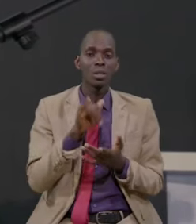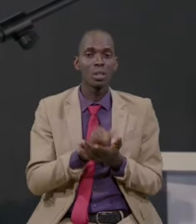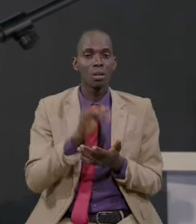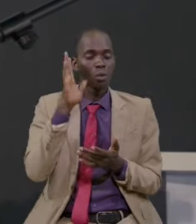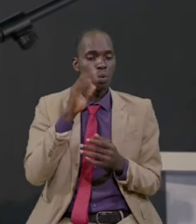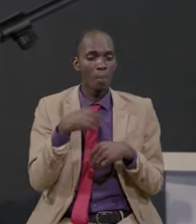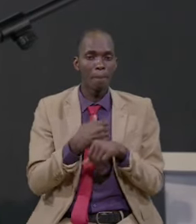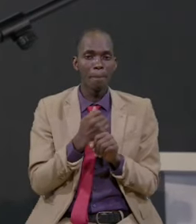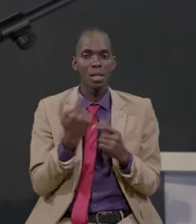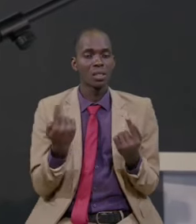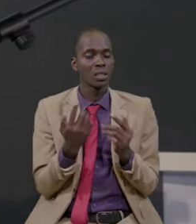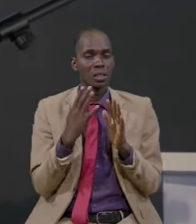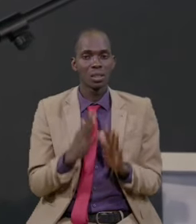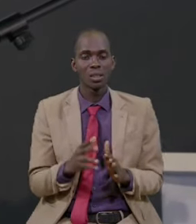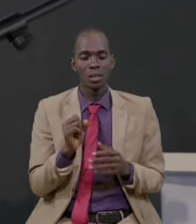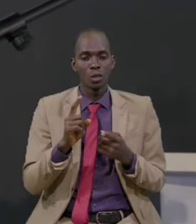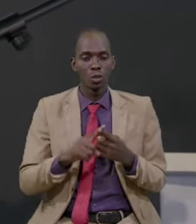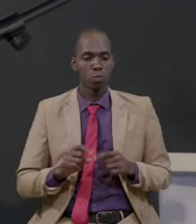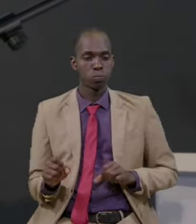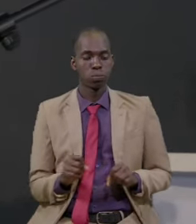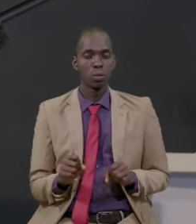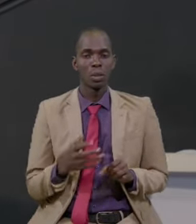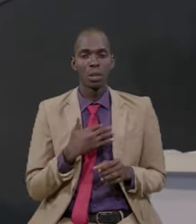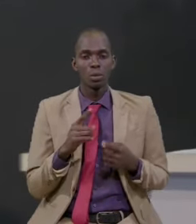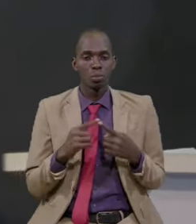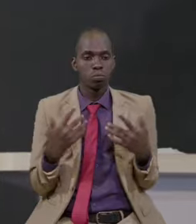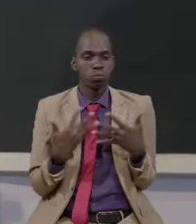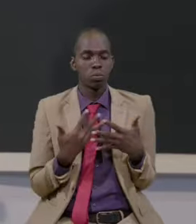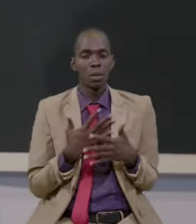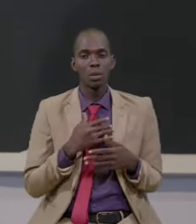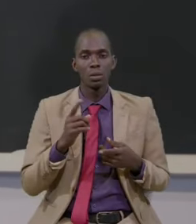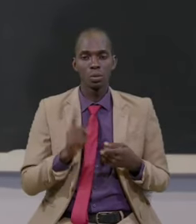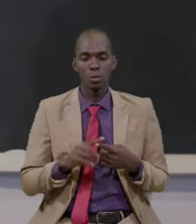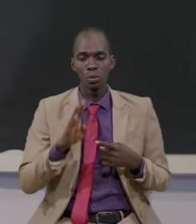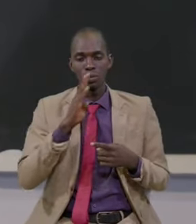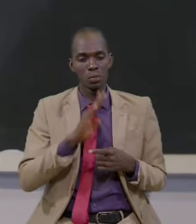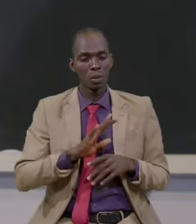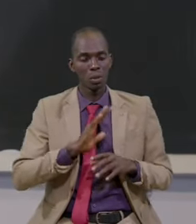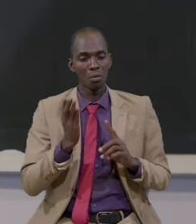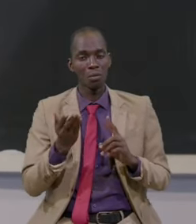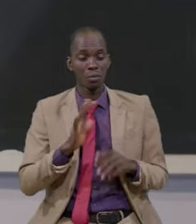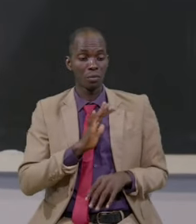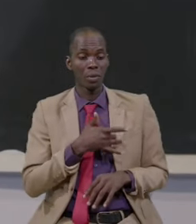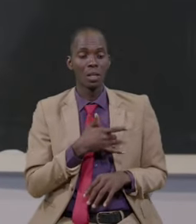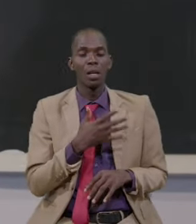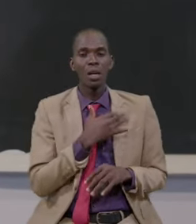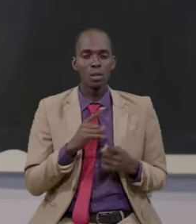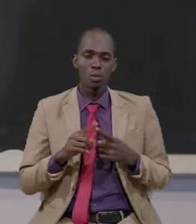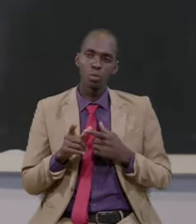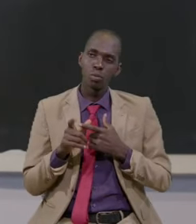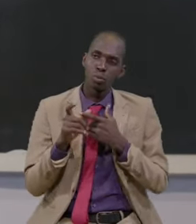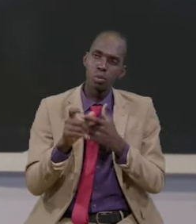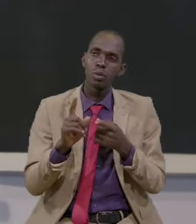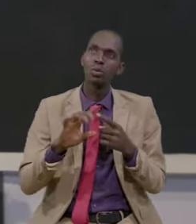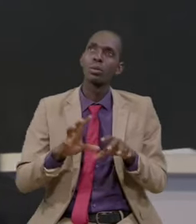Qui amènera les pécheurs à trembler, à être convaincus. Et à courir au calvaire, a dit Seigneur,